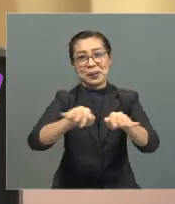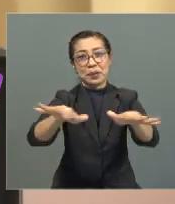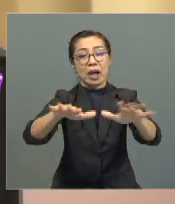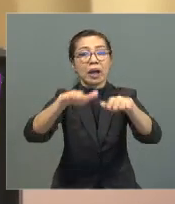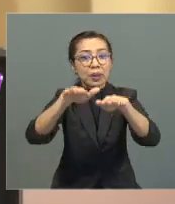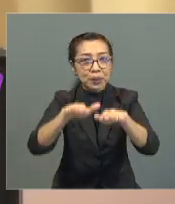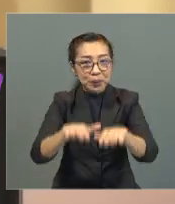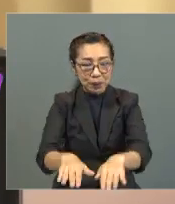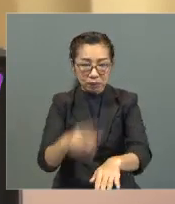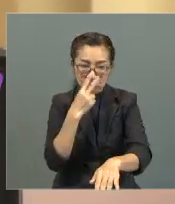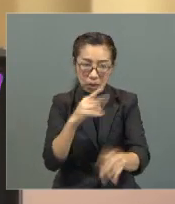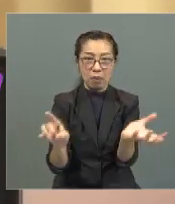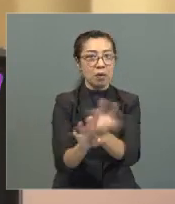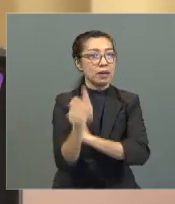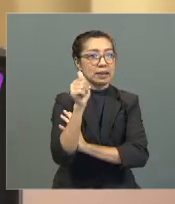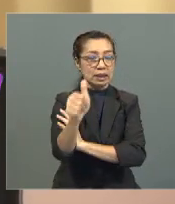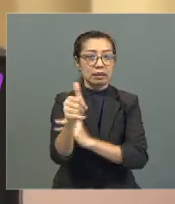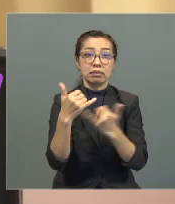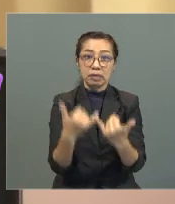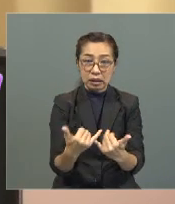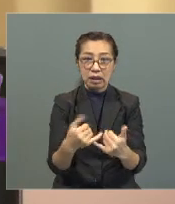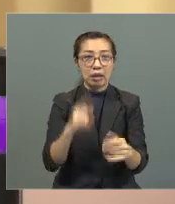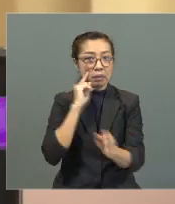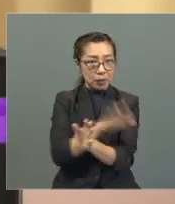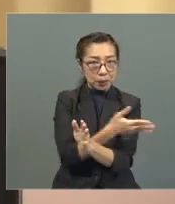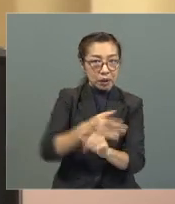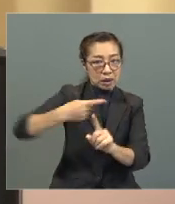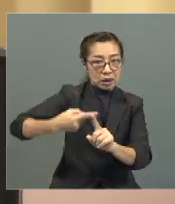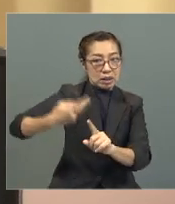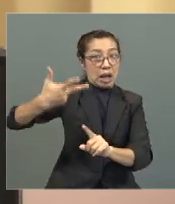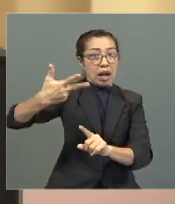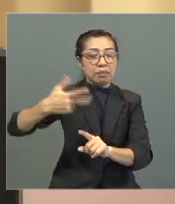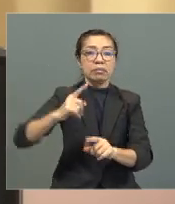โดยนายกรัฐมนตรีกล่าวก่อนเริ่มประชุมว่าเด่นหารือในวันนี้คือการพิจารณารายละเอียดและการผ่อนคลายคลายล๊อคมาตรการต่างๆซึ่งต้องขอบคุณทุกฝ่ายทั้งรัฐมนตรีปลัดกระทรวงข้าราชการเจ้าหน้าที่ประชาชนทุกภาคส่วนที่เสียสละร่วมมือกันทำงานแบบบูรณาการเพื่อแก้ปัญหาการแพร่ระบาดของโควิช19อย่างมีประสิทธิภาพจนทำให้ 3